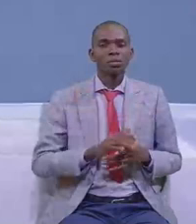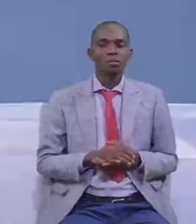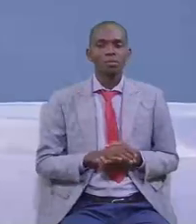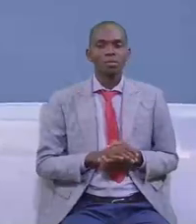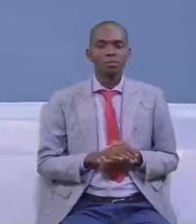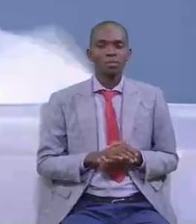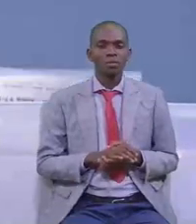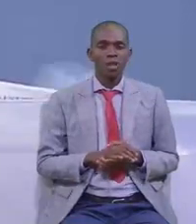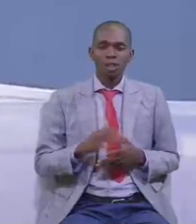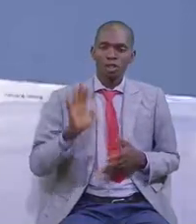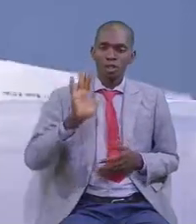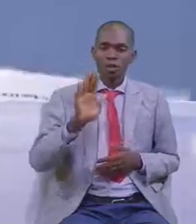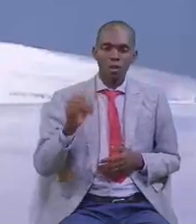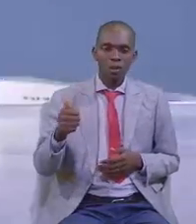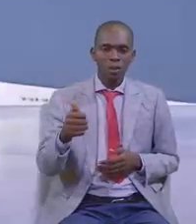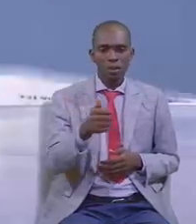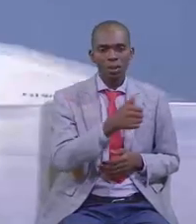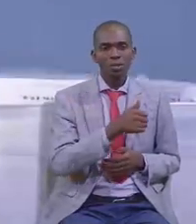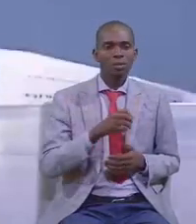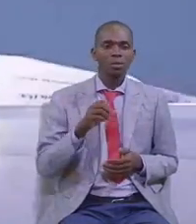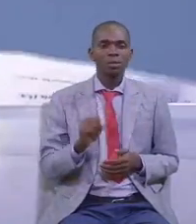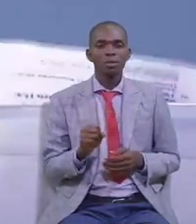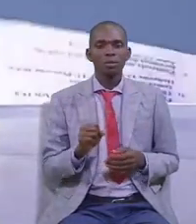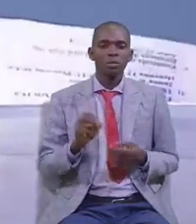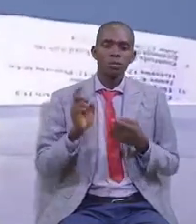vous-même à Dieu.